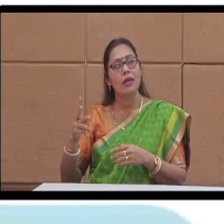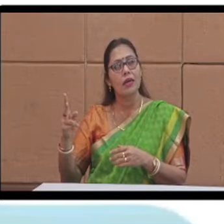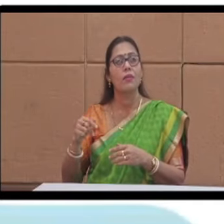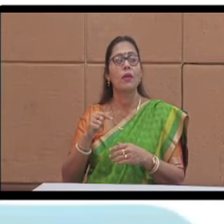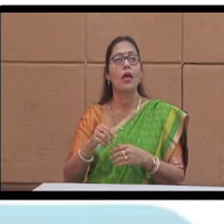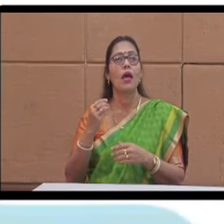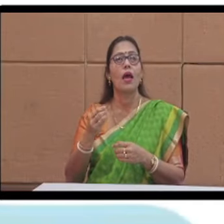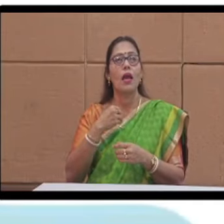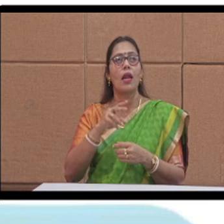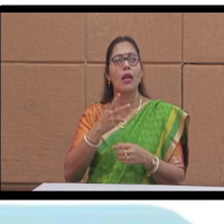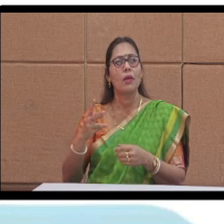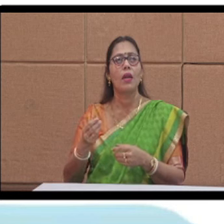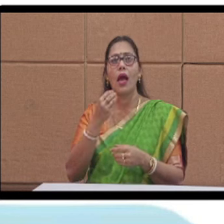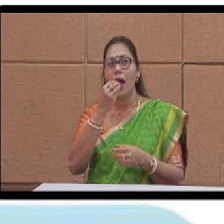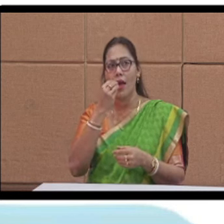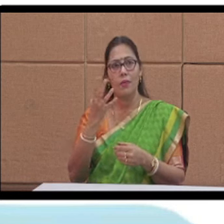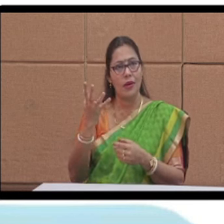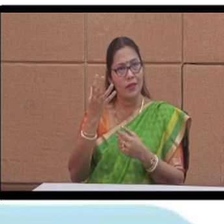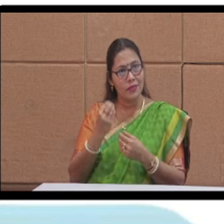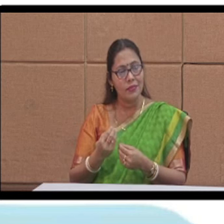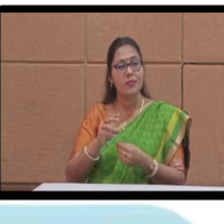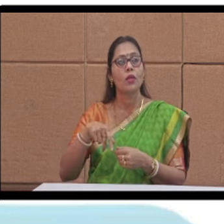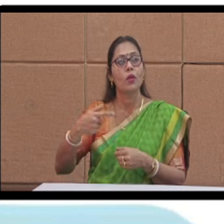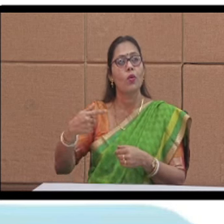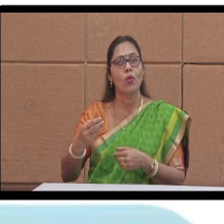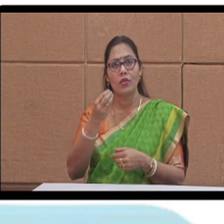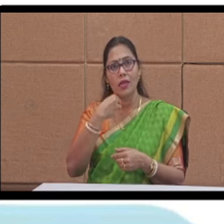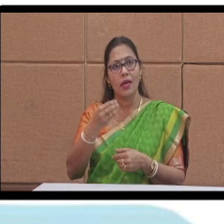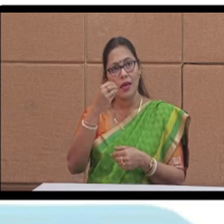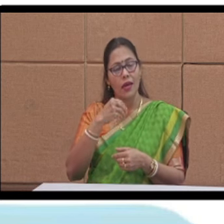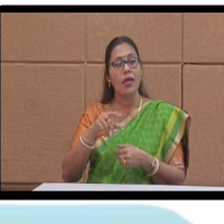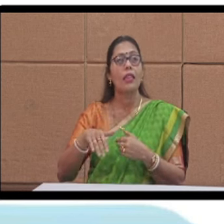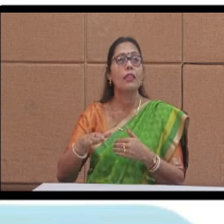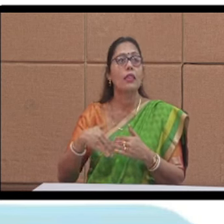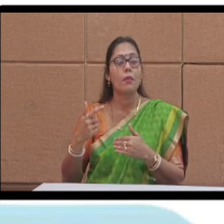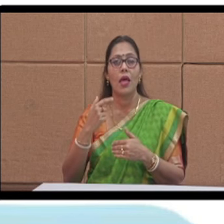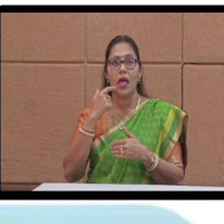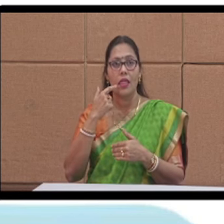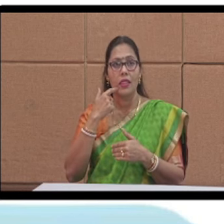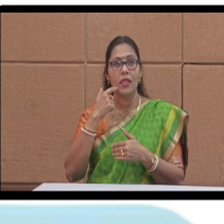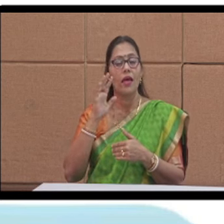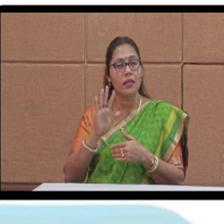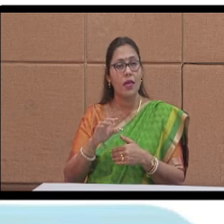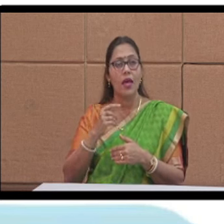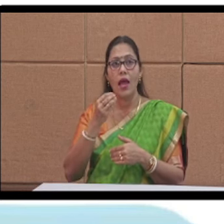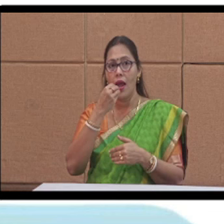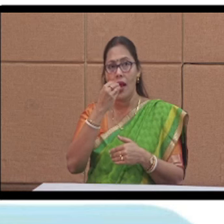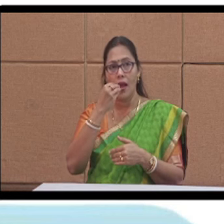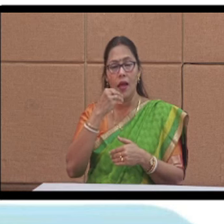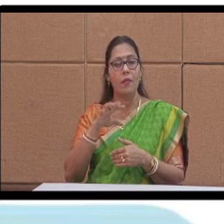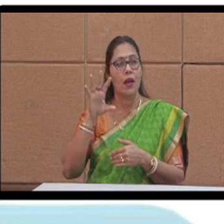জায়গা থেকে নানান রকম খাদ্য প্রতিদিন সংগ্রহ করব দাঁত দিয়ে সেই